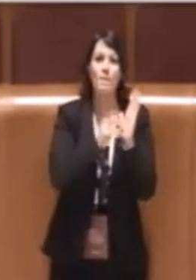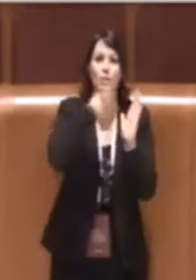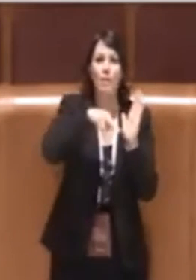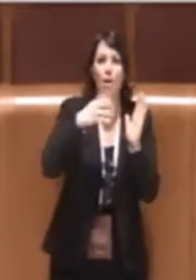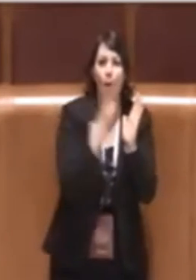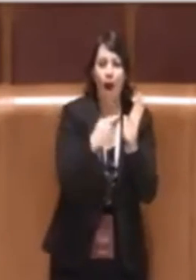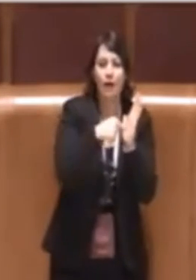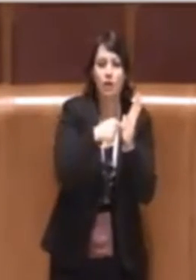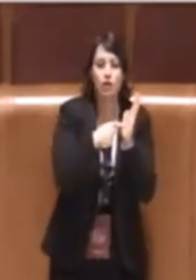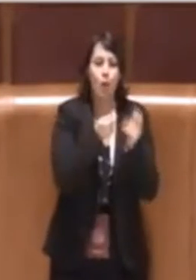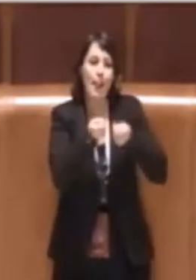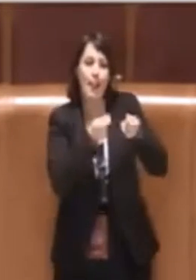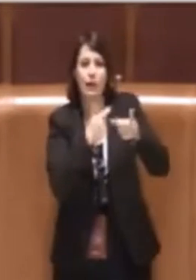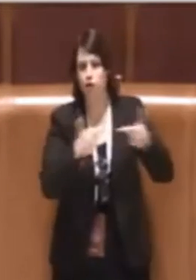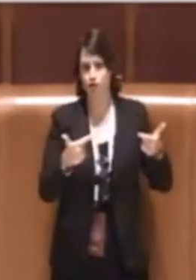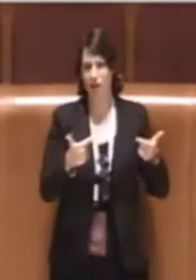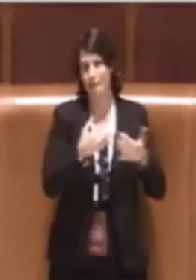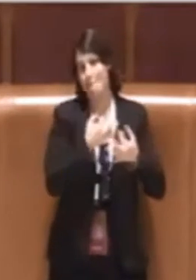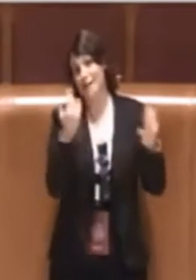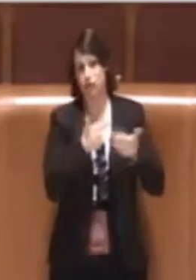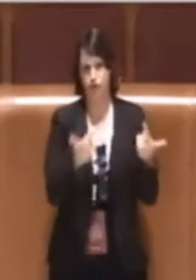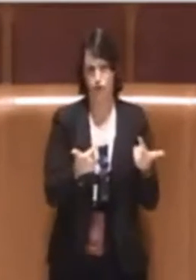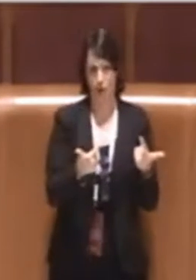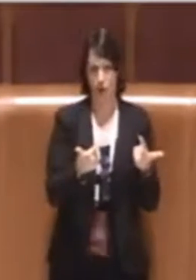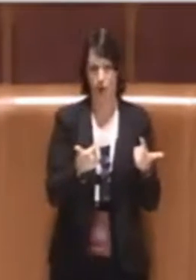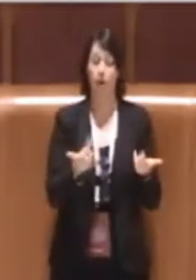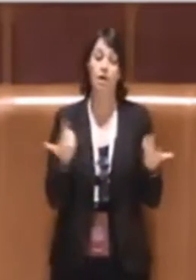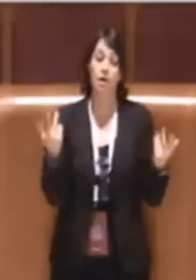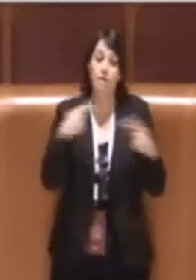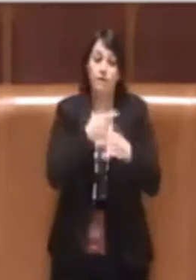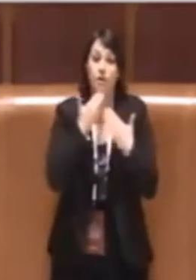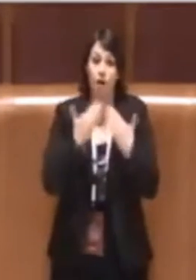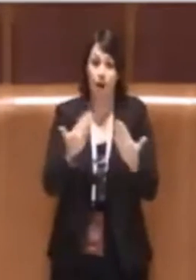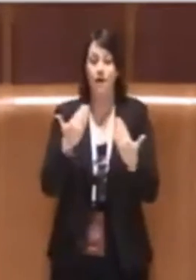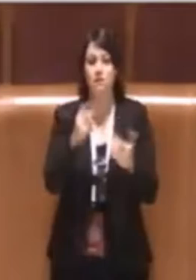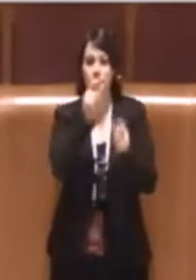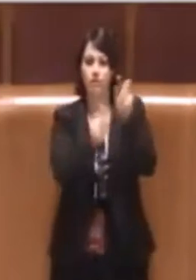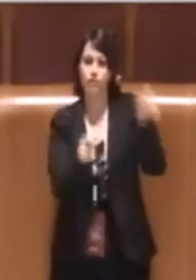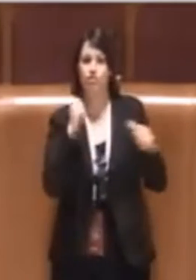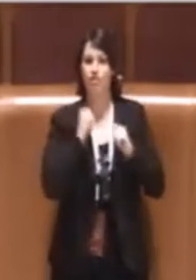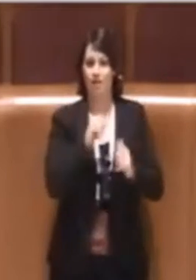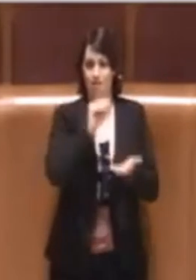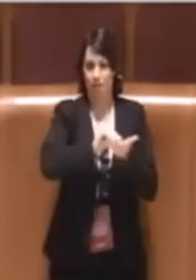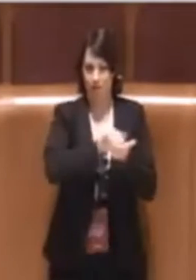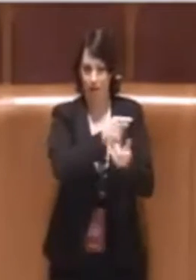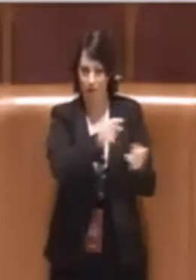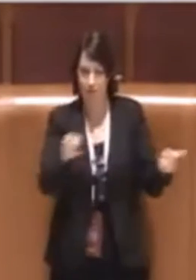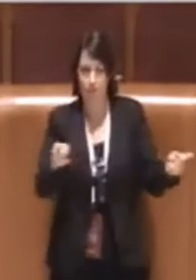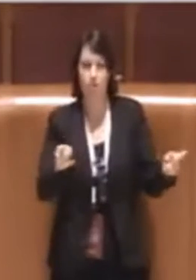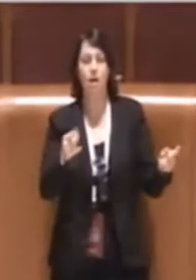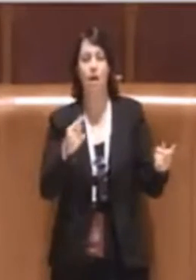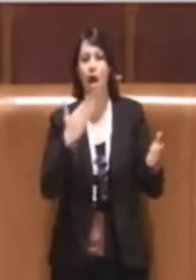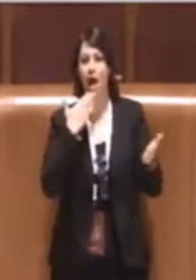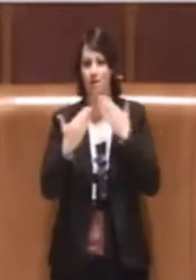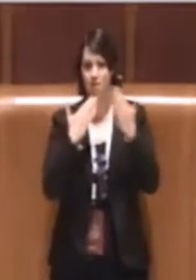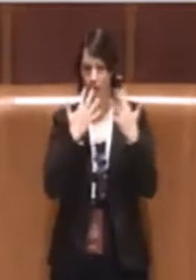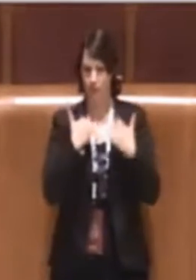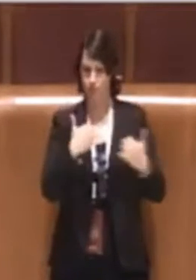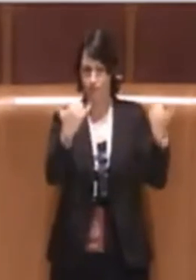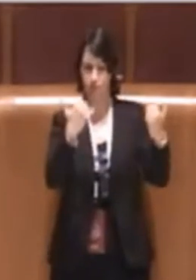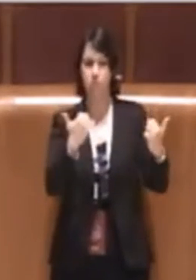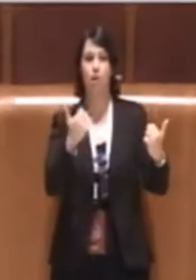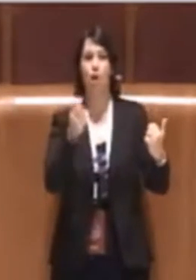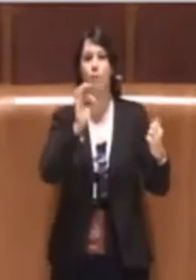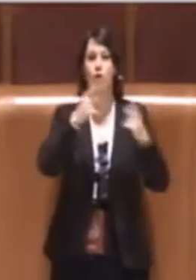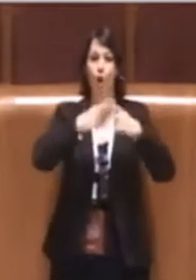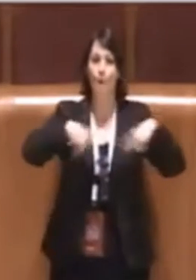noi abbiamo deciso, devo dire anche grazie al confronto con i cittadini durante le assemblee pubbliche, durante la commissione